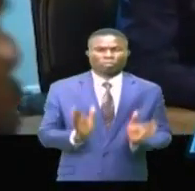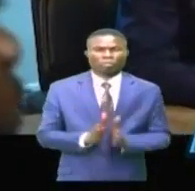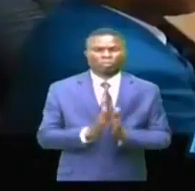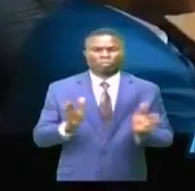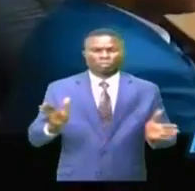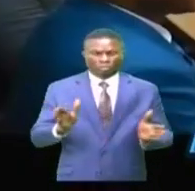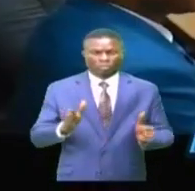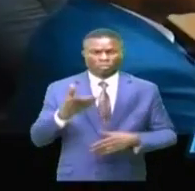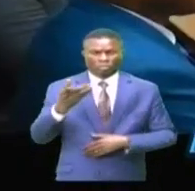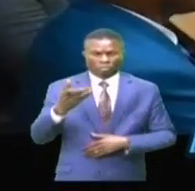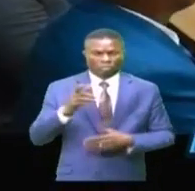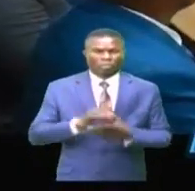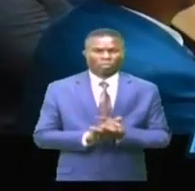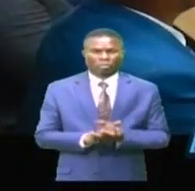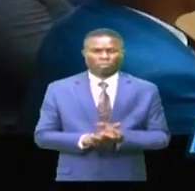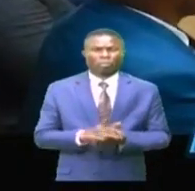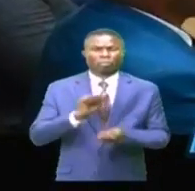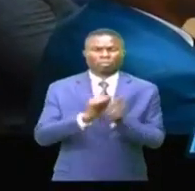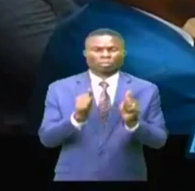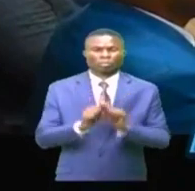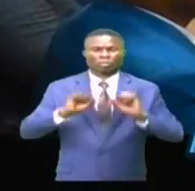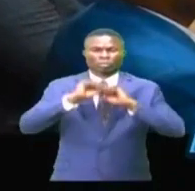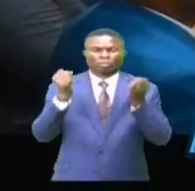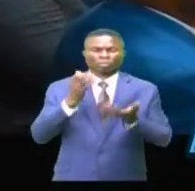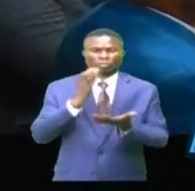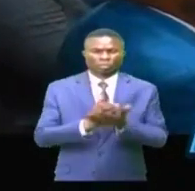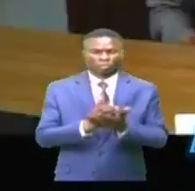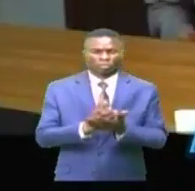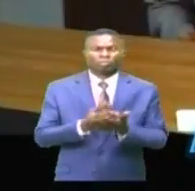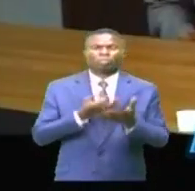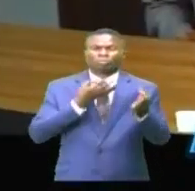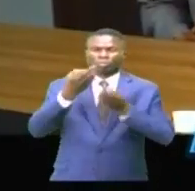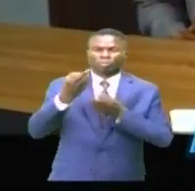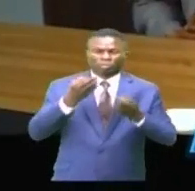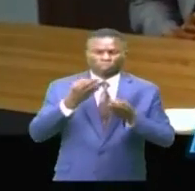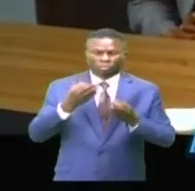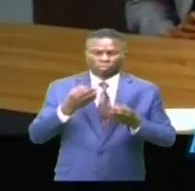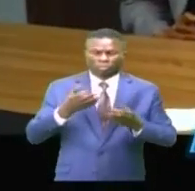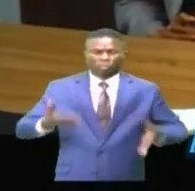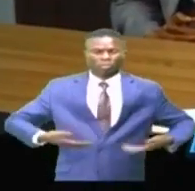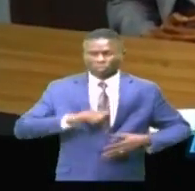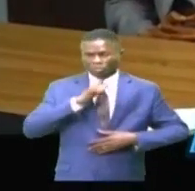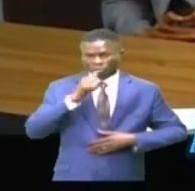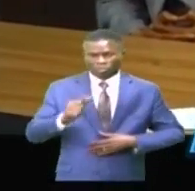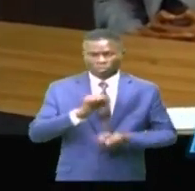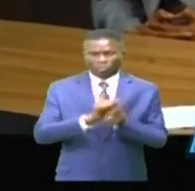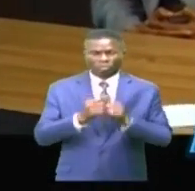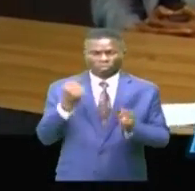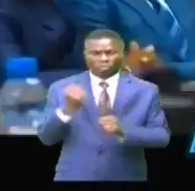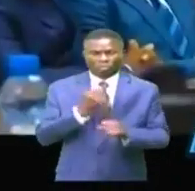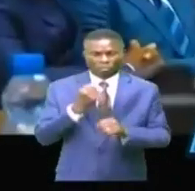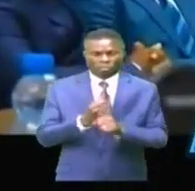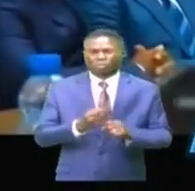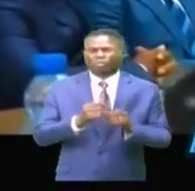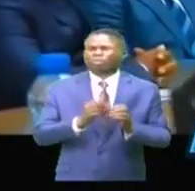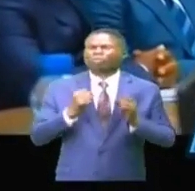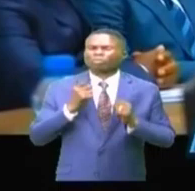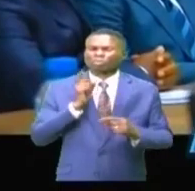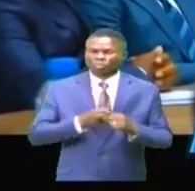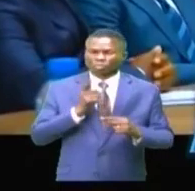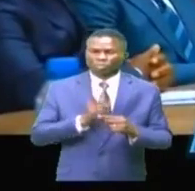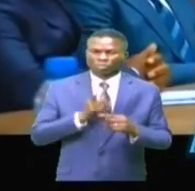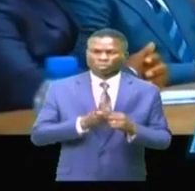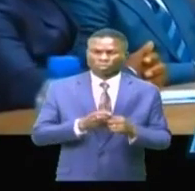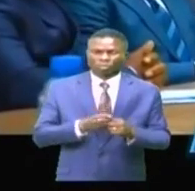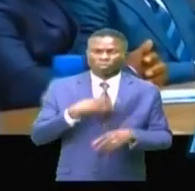des régulations de la sous-traitance dans le secteur privé pour lui témoigner leur reconnaissance par rapport au travail remarquable que l'honorable